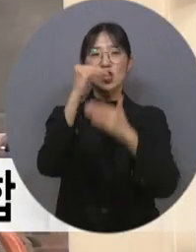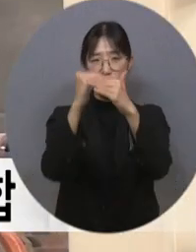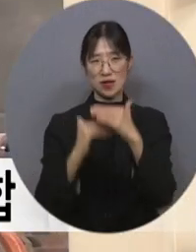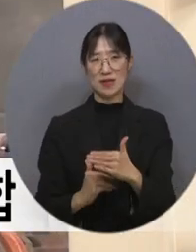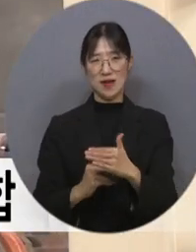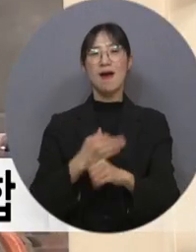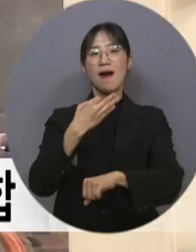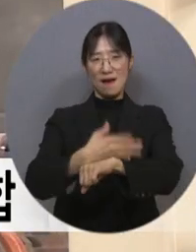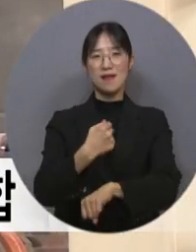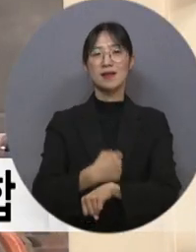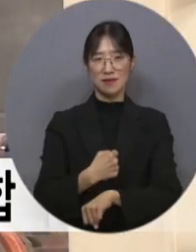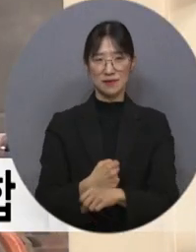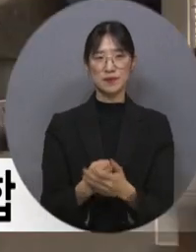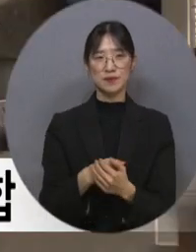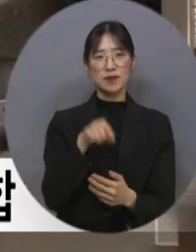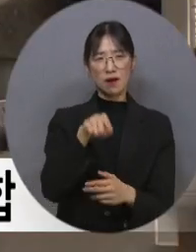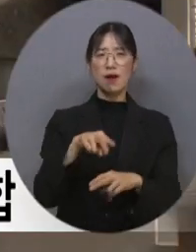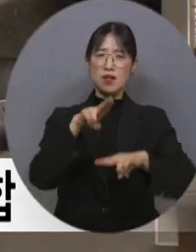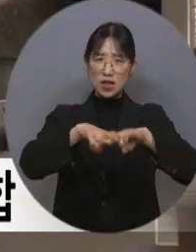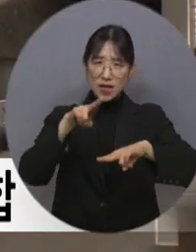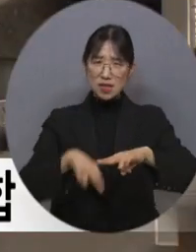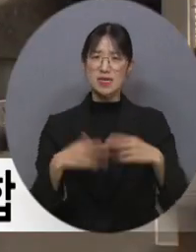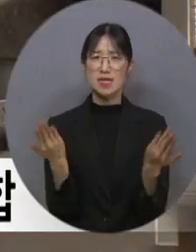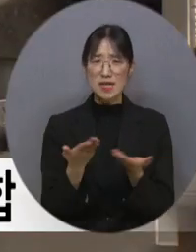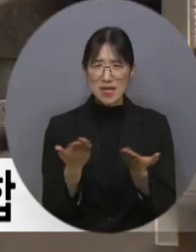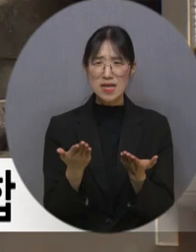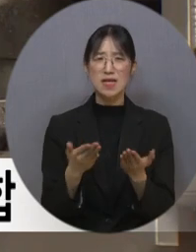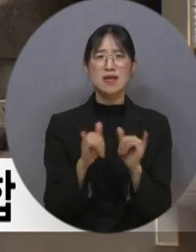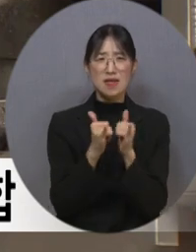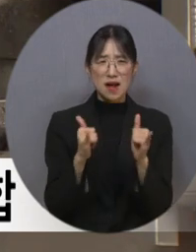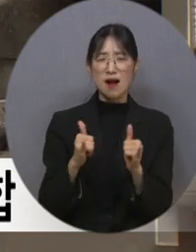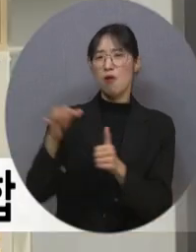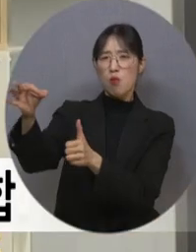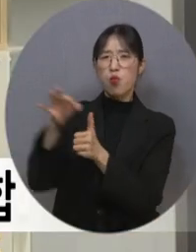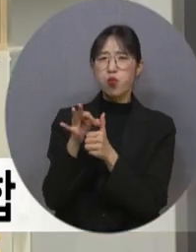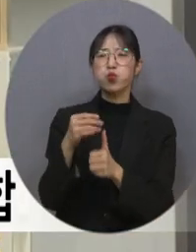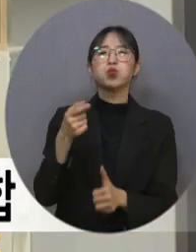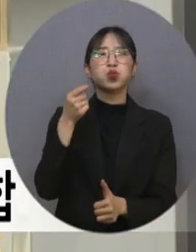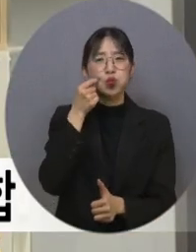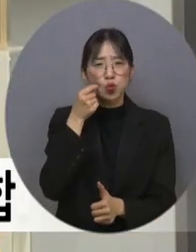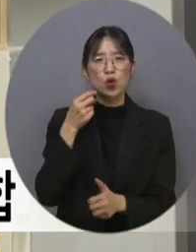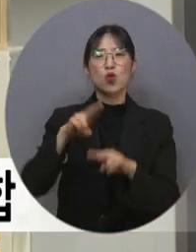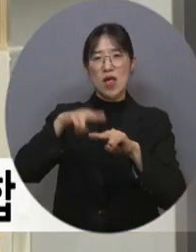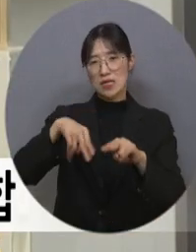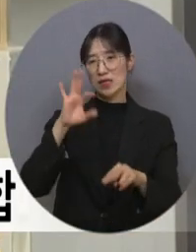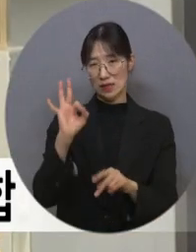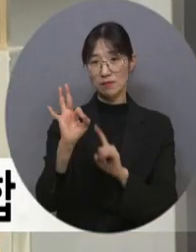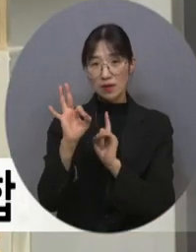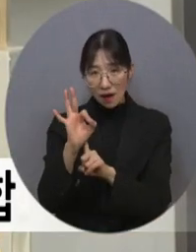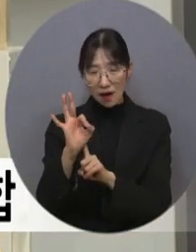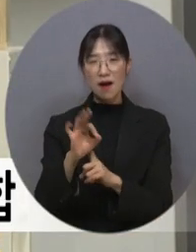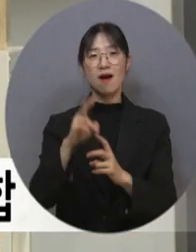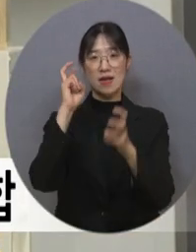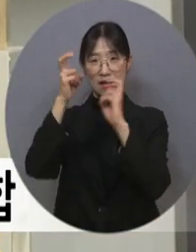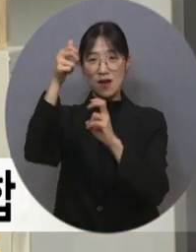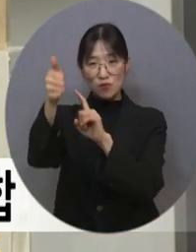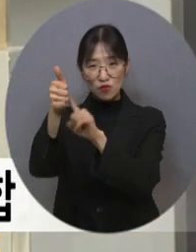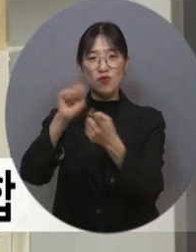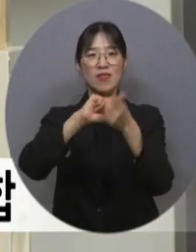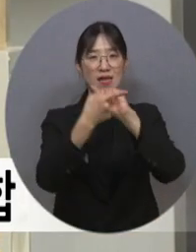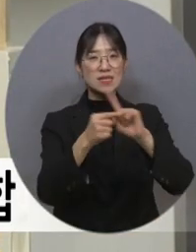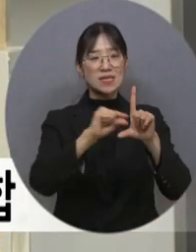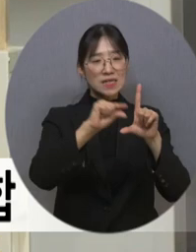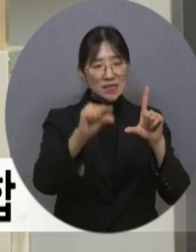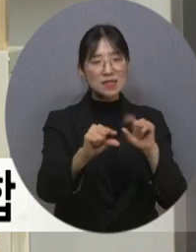간이 대지급금은 퇴직한 노동자가 받지 못한 임금과 퇴직금 등을 국가가 사업주 대신 일정 범위